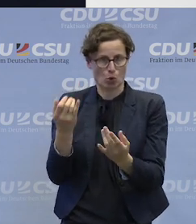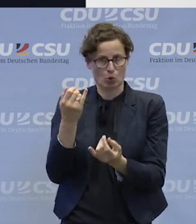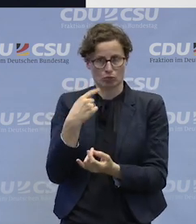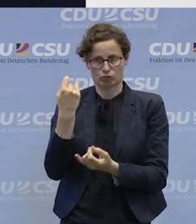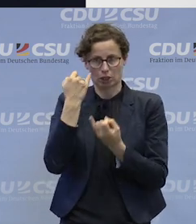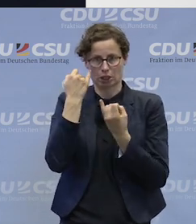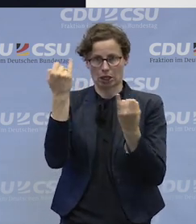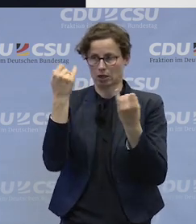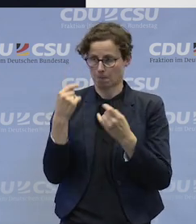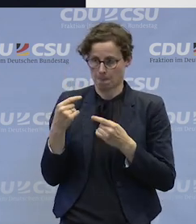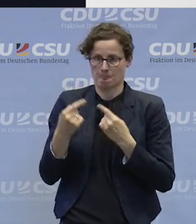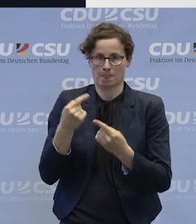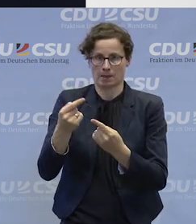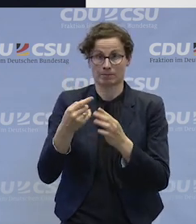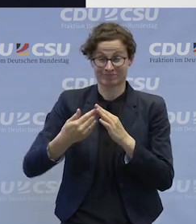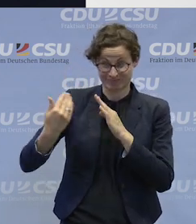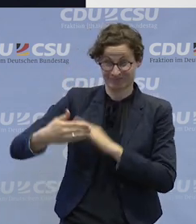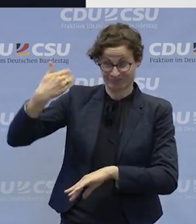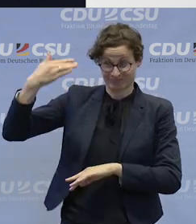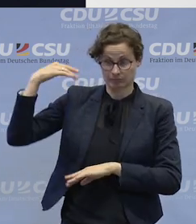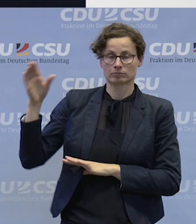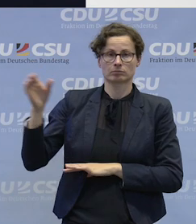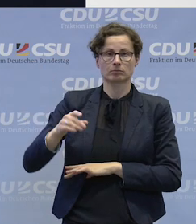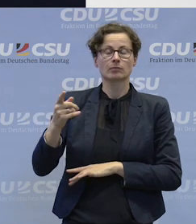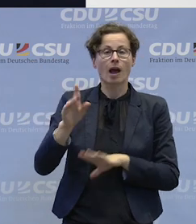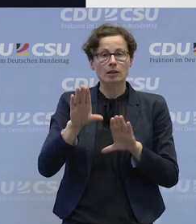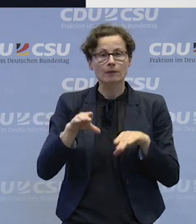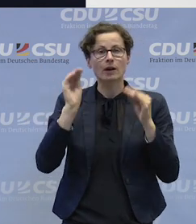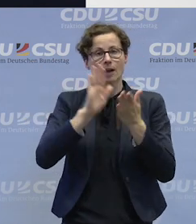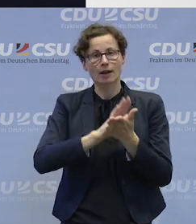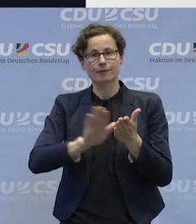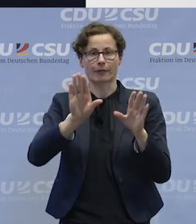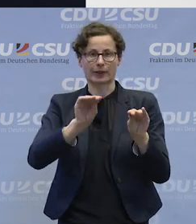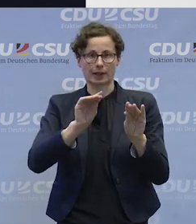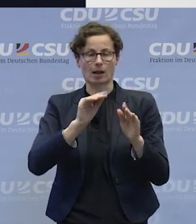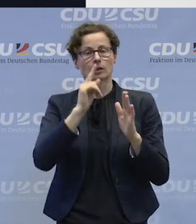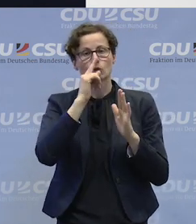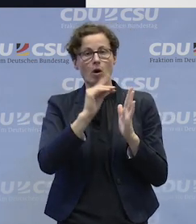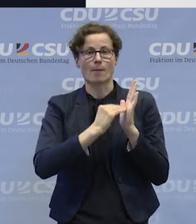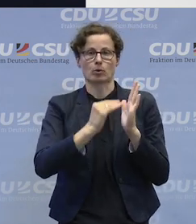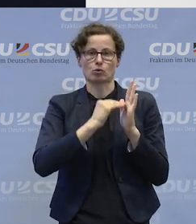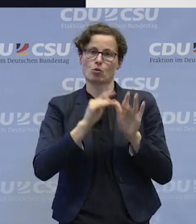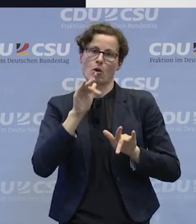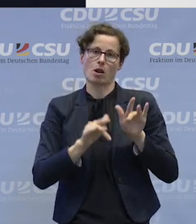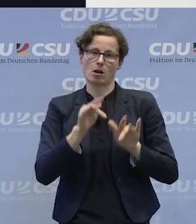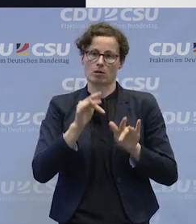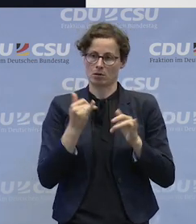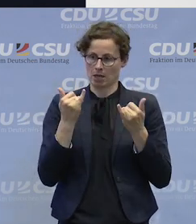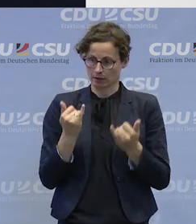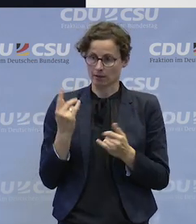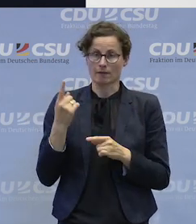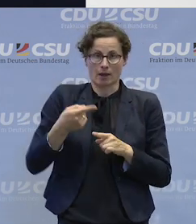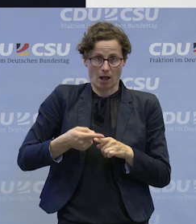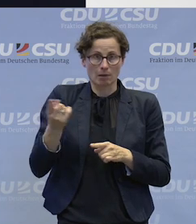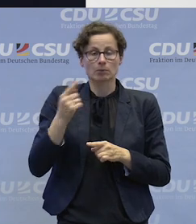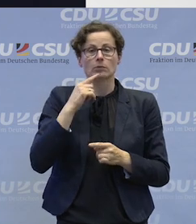die wir jetzt anfangen. Angefangen hat er damit bei uns, nur Protokolle abzuschreiben. So, aber nach zweieinhalb Jahren sagt er, nö, ich möchte doch gerne was anderes machen und das ist